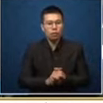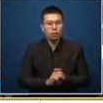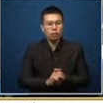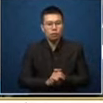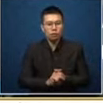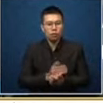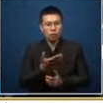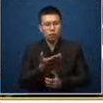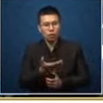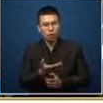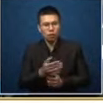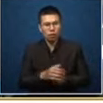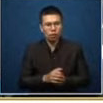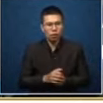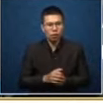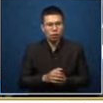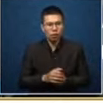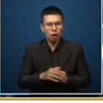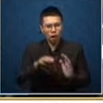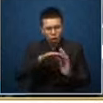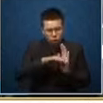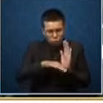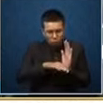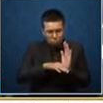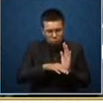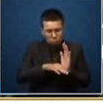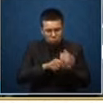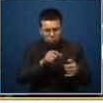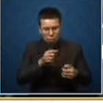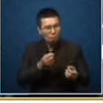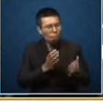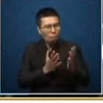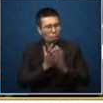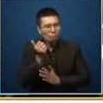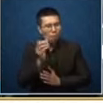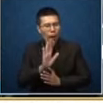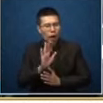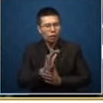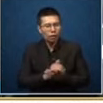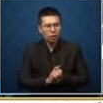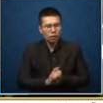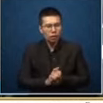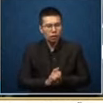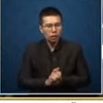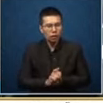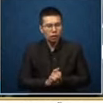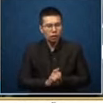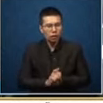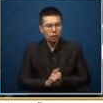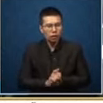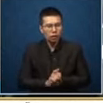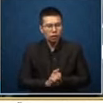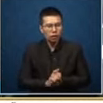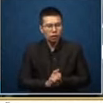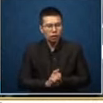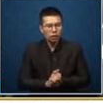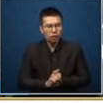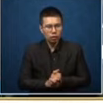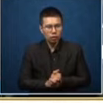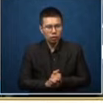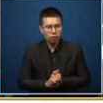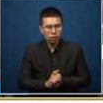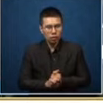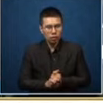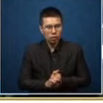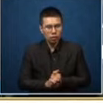อกว่าคุณสมบัติมันไม่ได้แล้วนะครับเพราะนั้นเนี่ยอาจจะต้องได้รับการทบทวนอะไรต่างๆก็จะเป็นความ